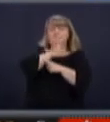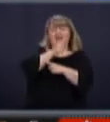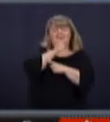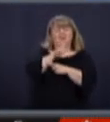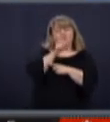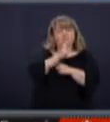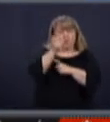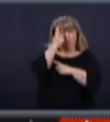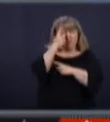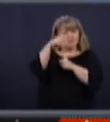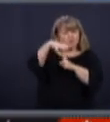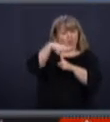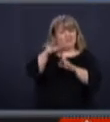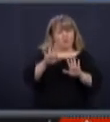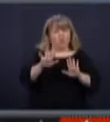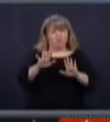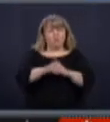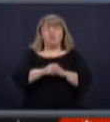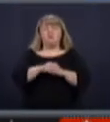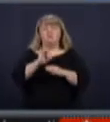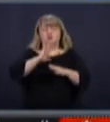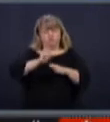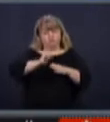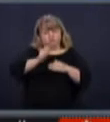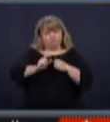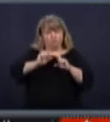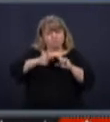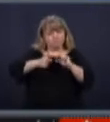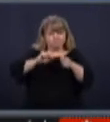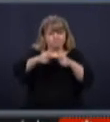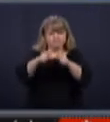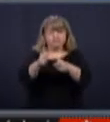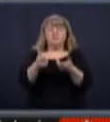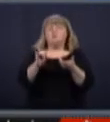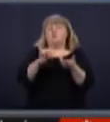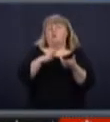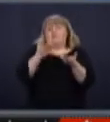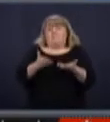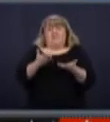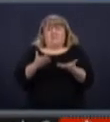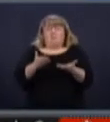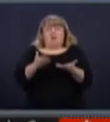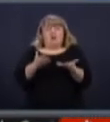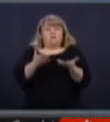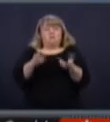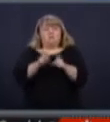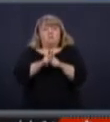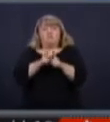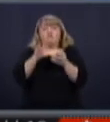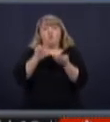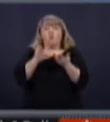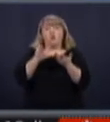indulgent. On va y aller graduellement, mais pour l'instant, on ne veut pas avoir